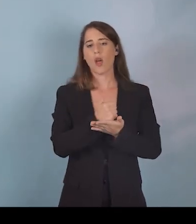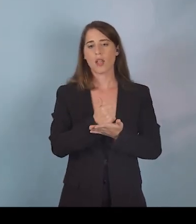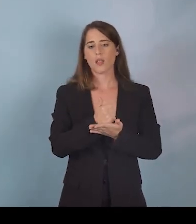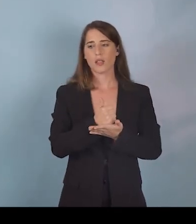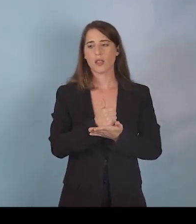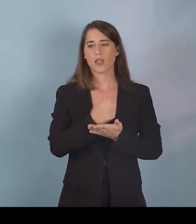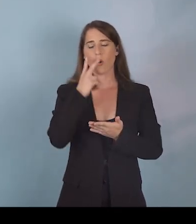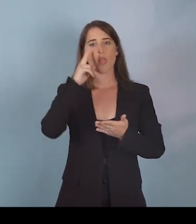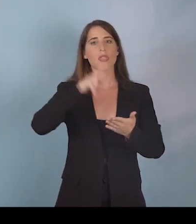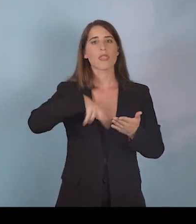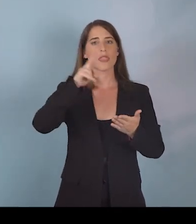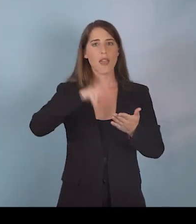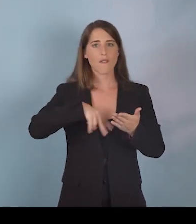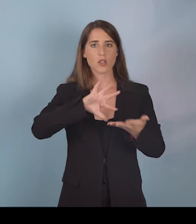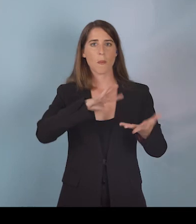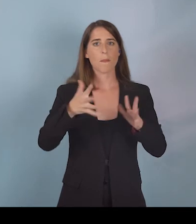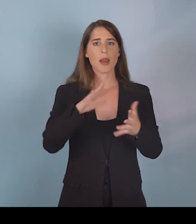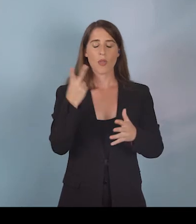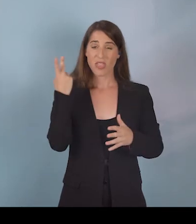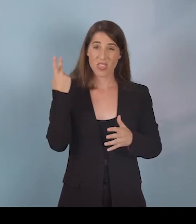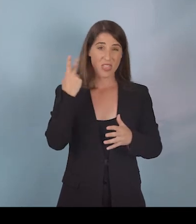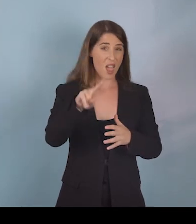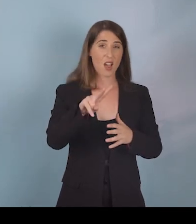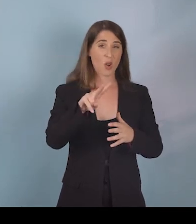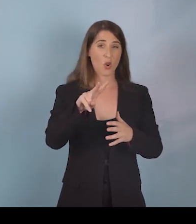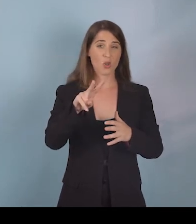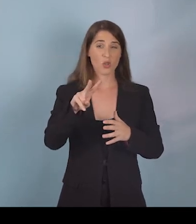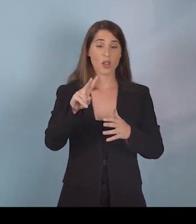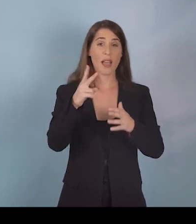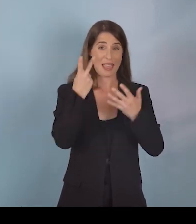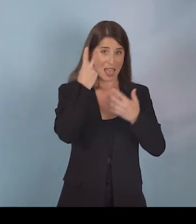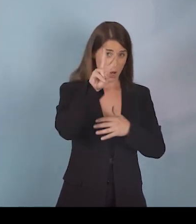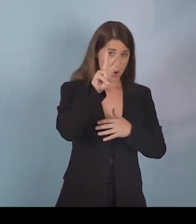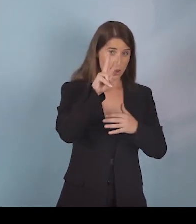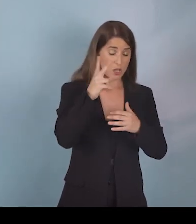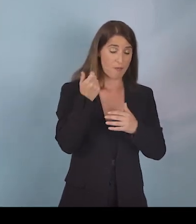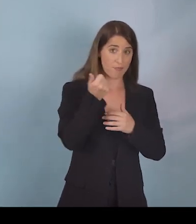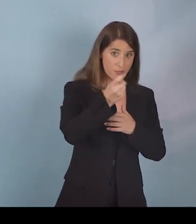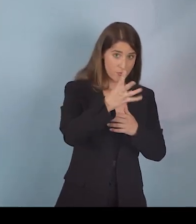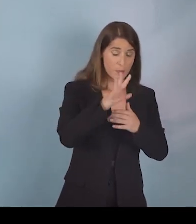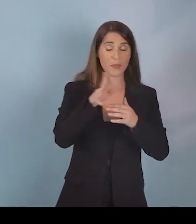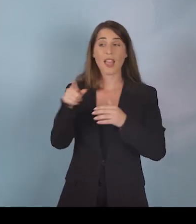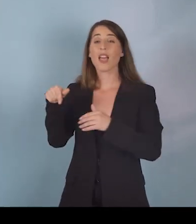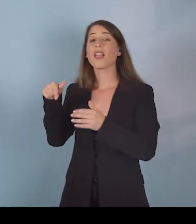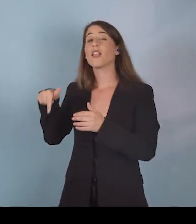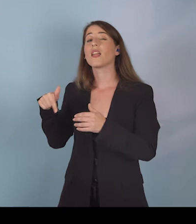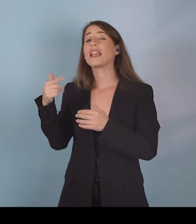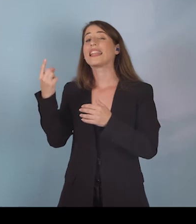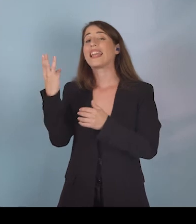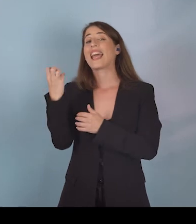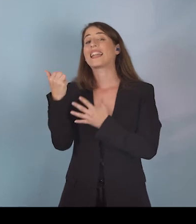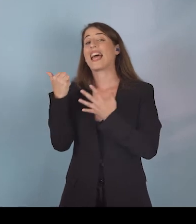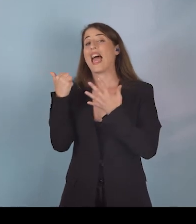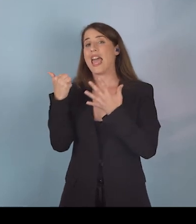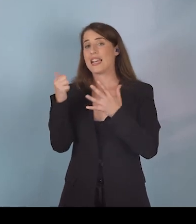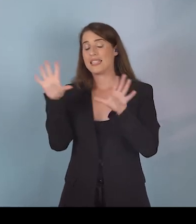200 έργα που ασχολούνται με την ισότητα των ΛΟΑΤΚΙ. Και από ό,τι διαβάζω,